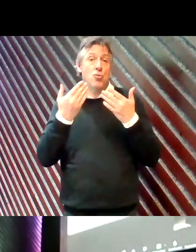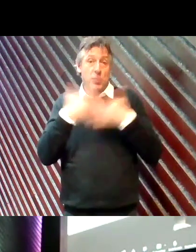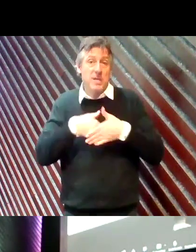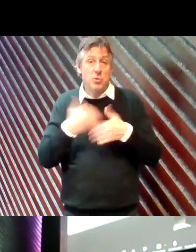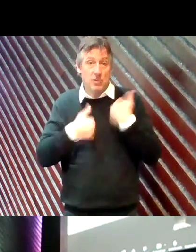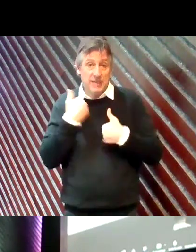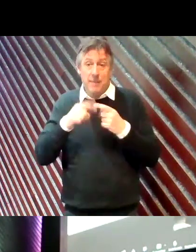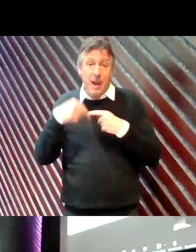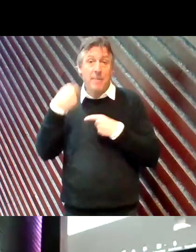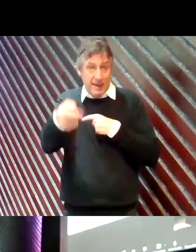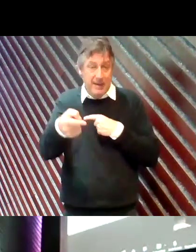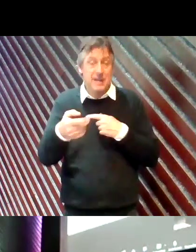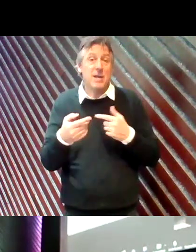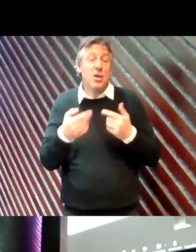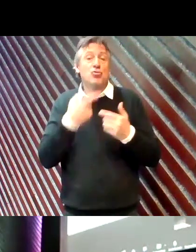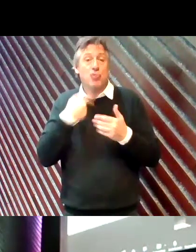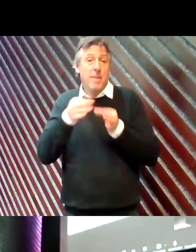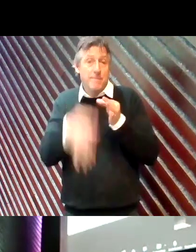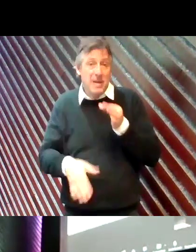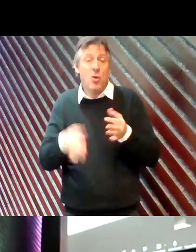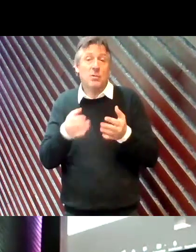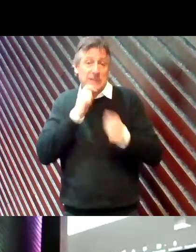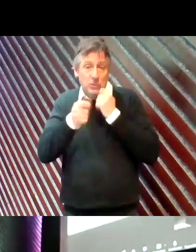les généraliser. Voilà, merci à tous d'être venus.